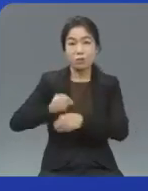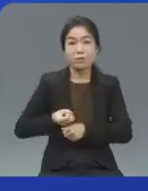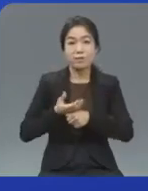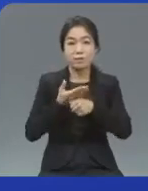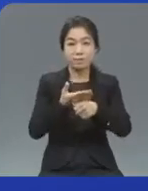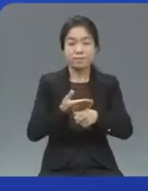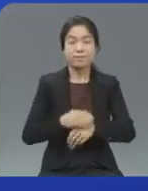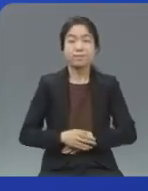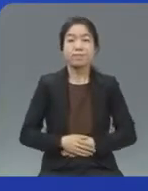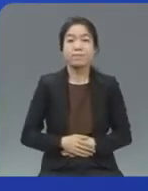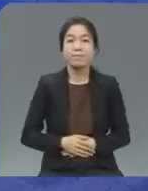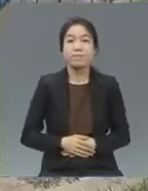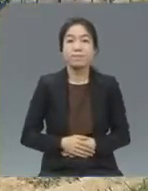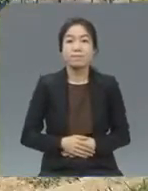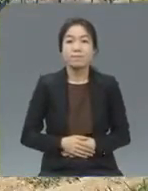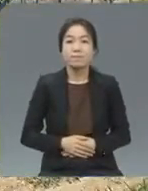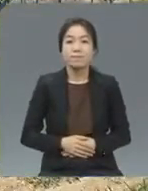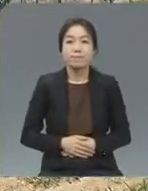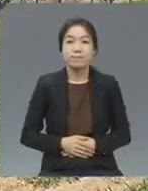취재했습니다.